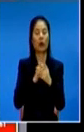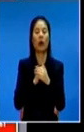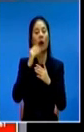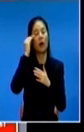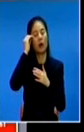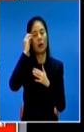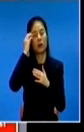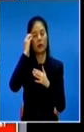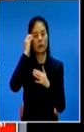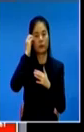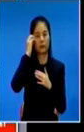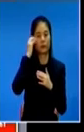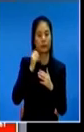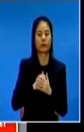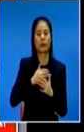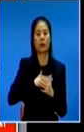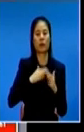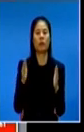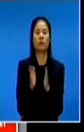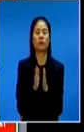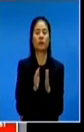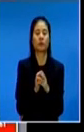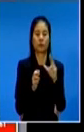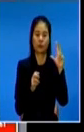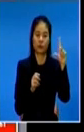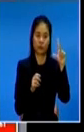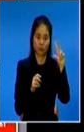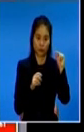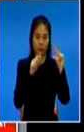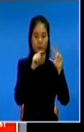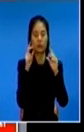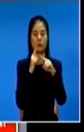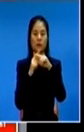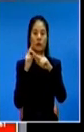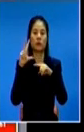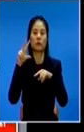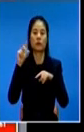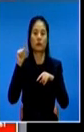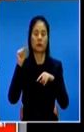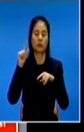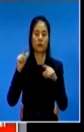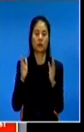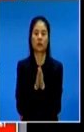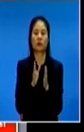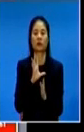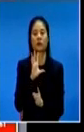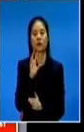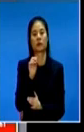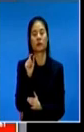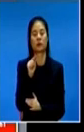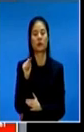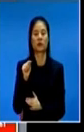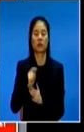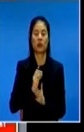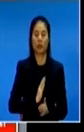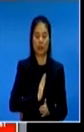ได้เนี่ยอีก 30% ผมก็รวมง่ายๆว่า30บวก20ก็เป็น50ก็เท่ากับน้ำหนักระหว่างอาวุโสกับความ